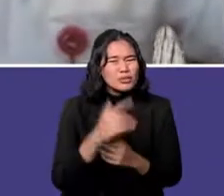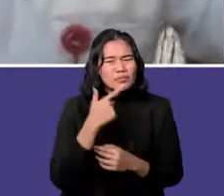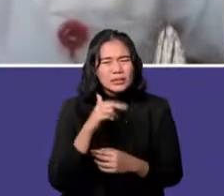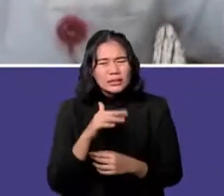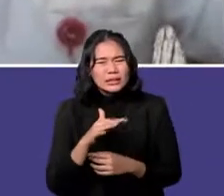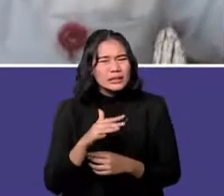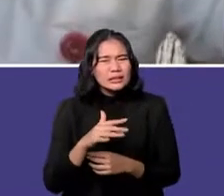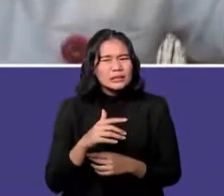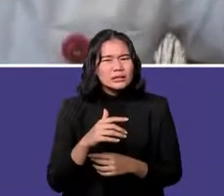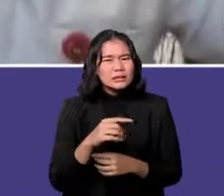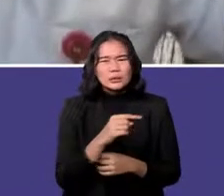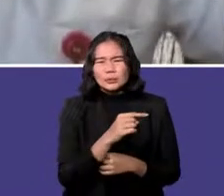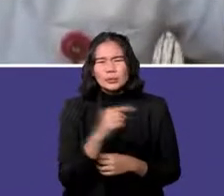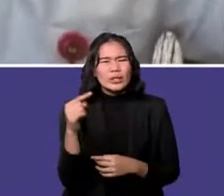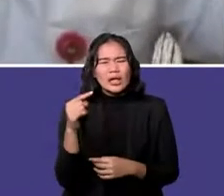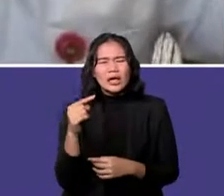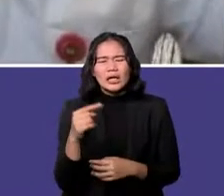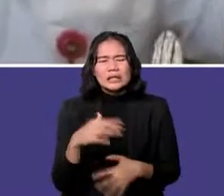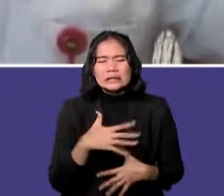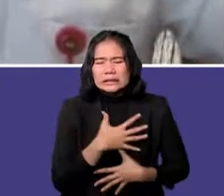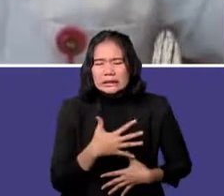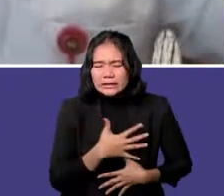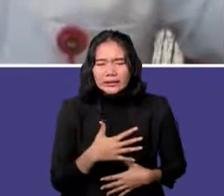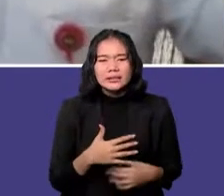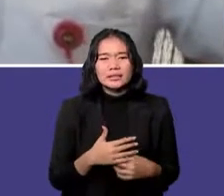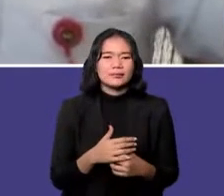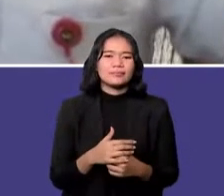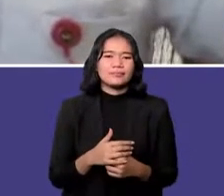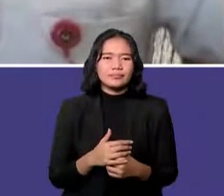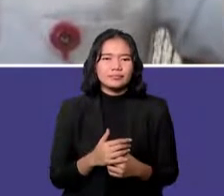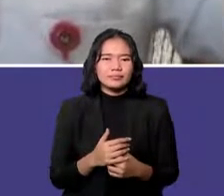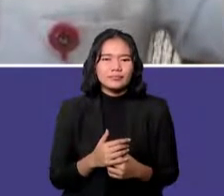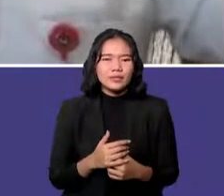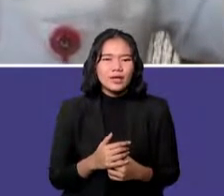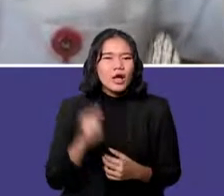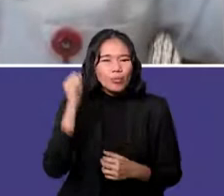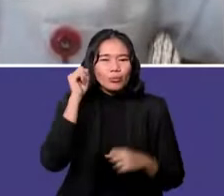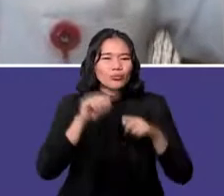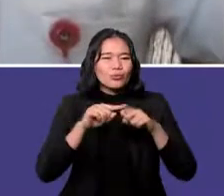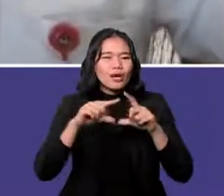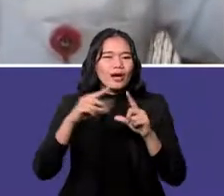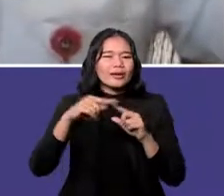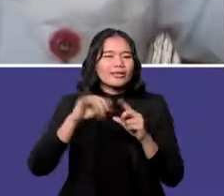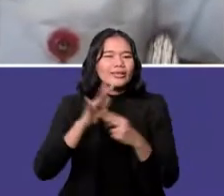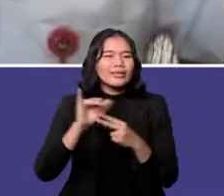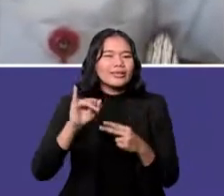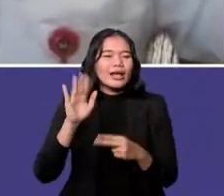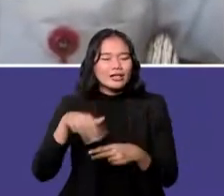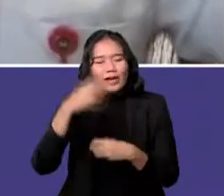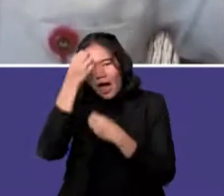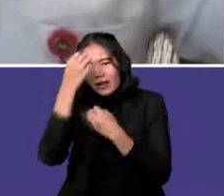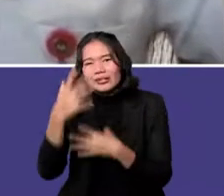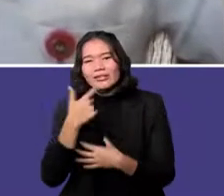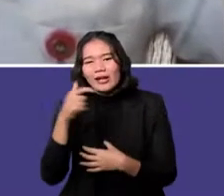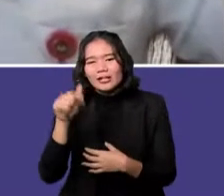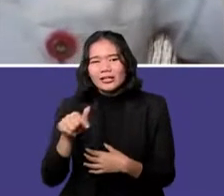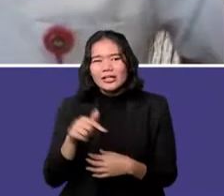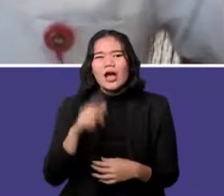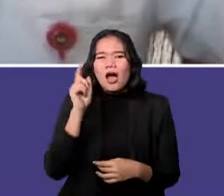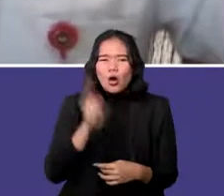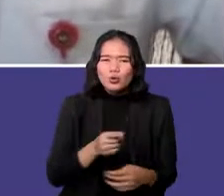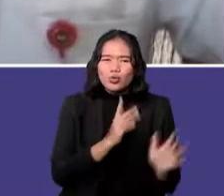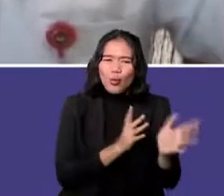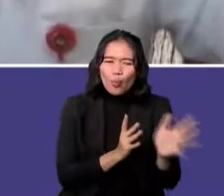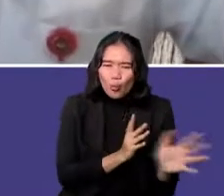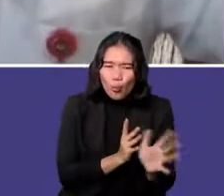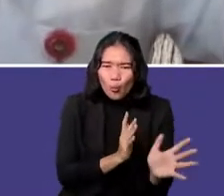Bu Kartini lebih ahli berbicara mengenai hal ini, itu sepertinya tidak afdol kalau tidak ketemu langsung, ngobrol-ngobrol,